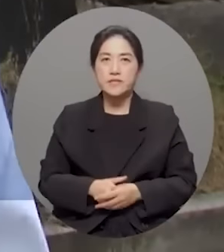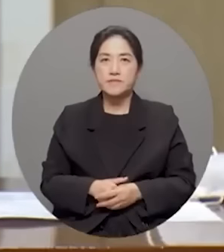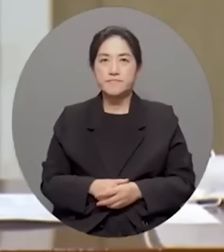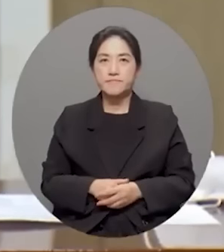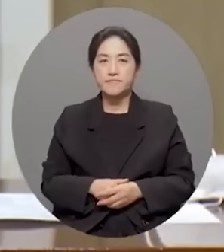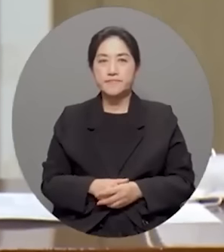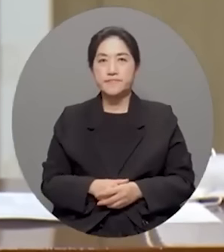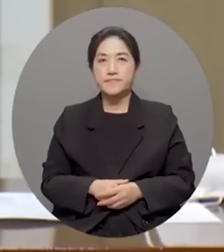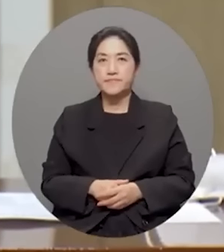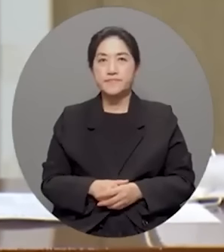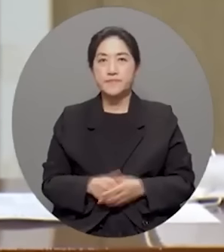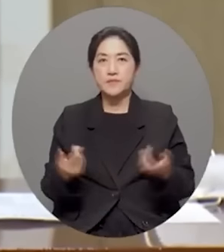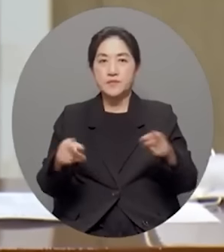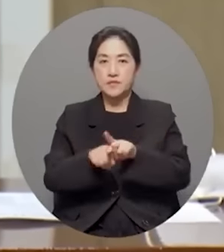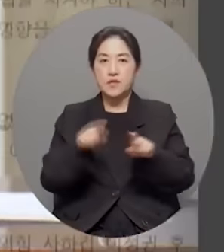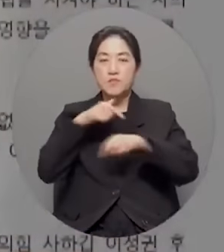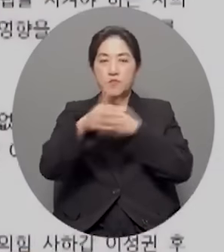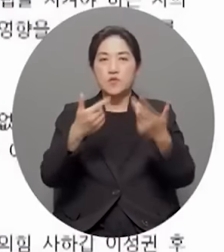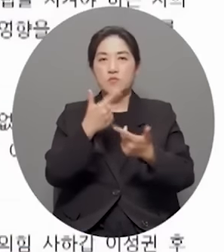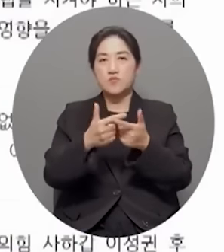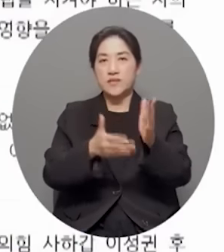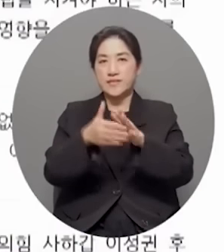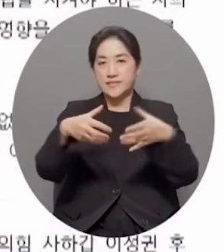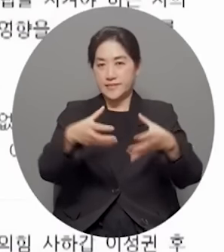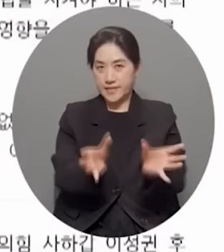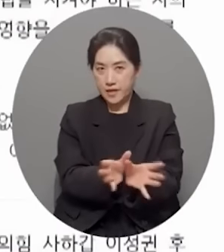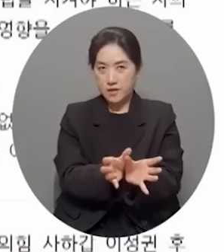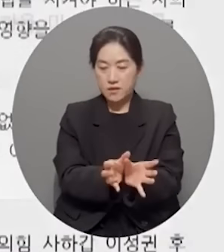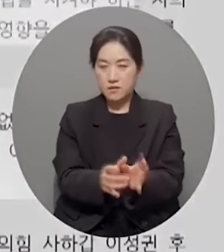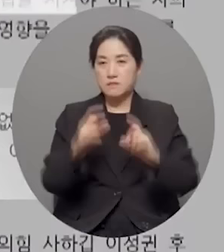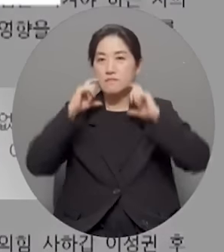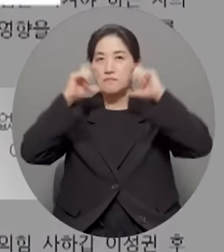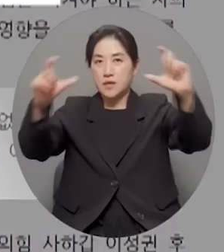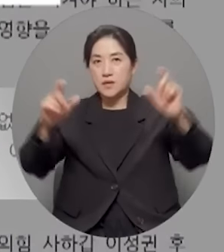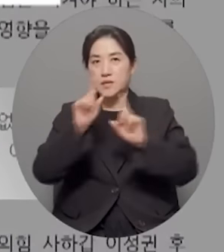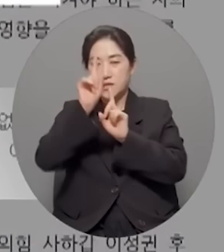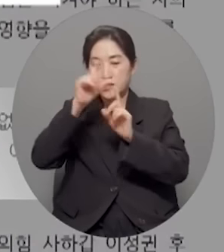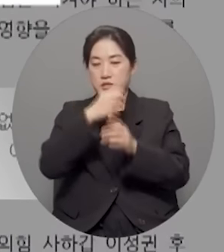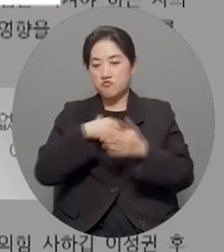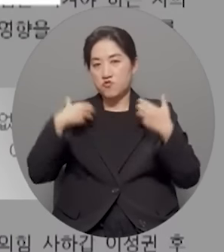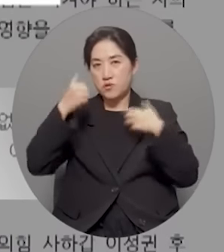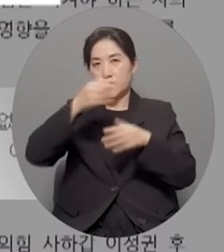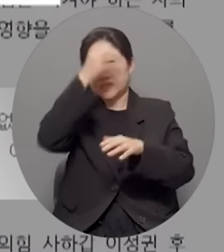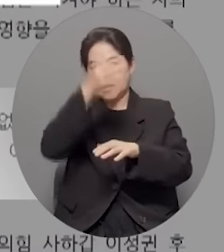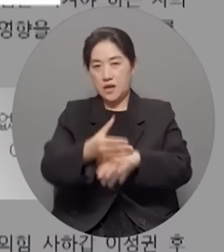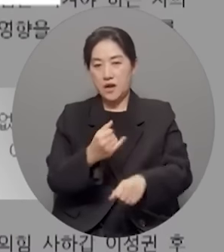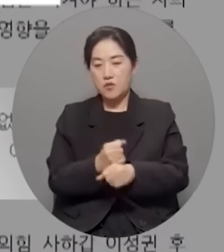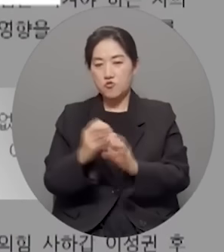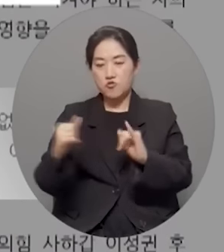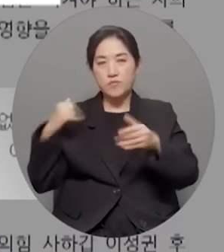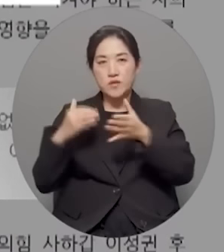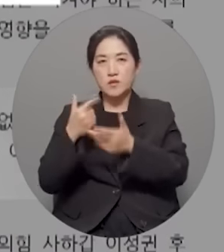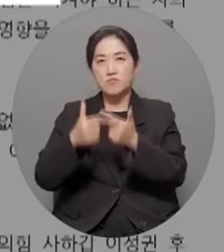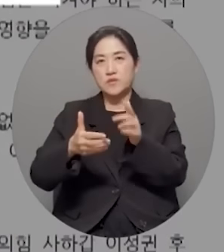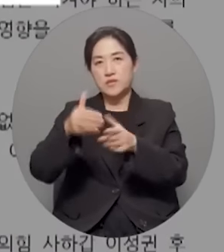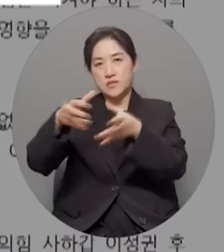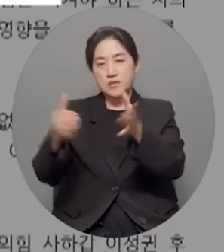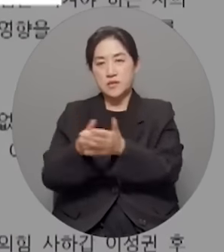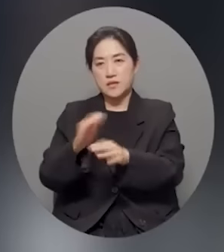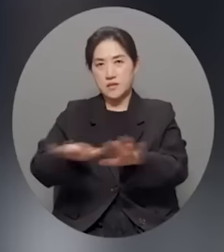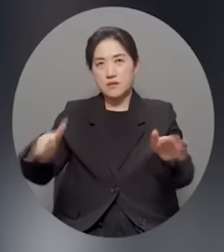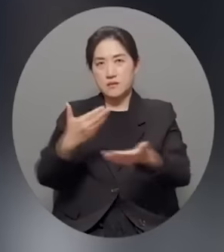겁니다. 더불어민주당 부산시당은 성명을 통해 이 구청장의 사과와 국민의힘 부산시당의 조치를